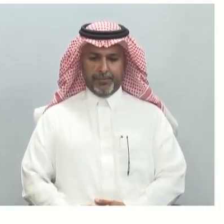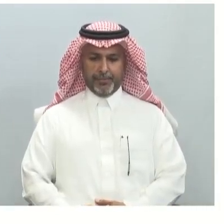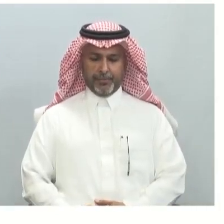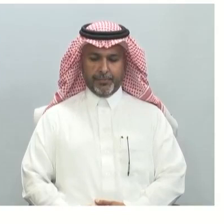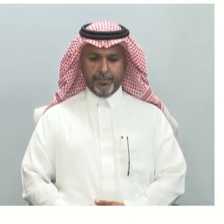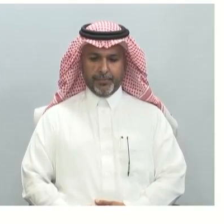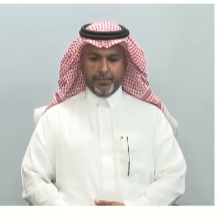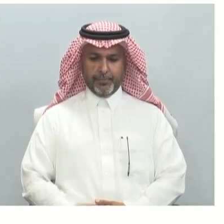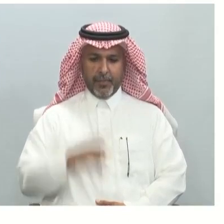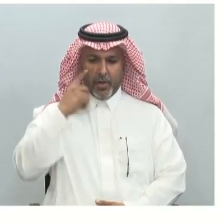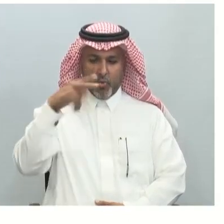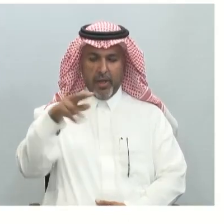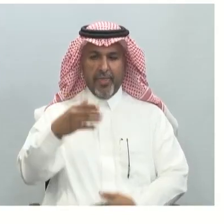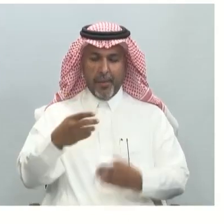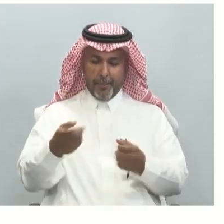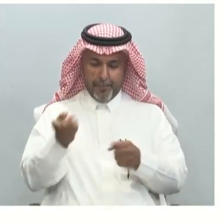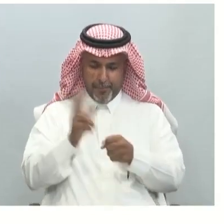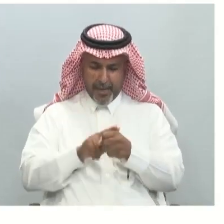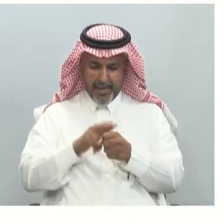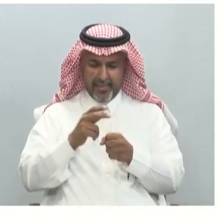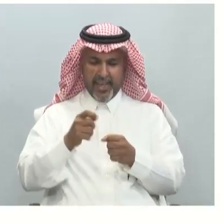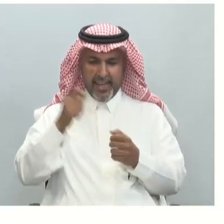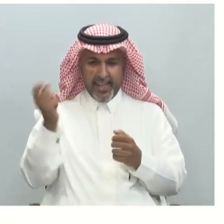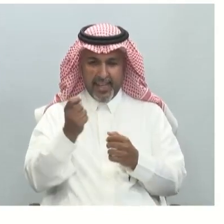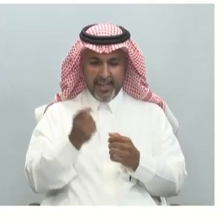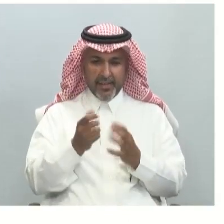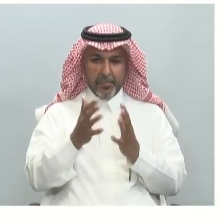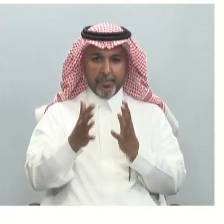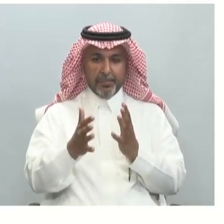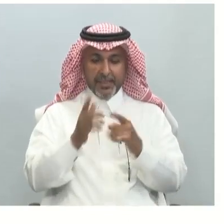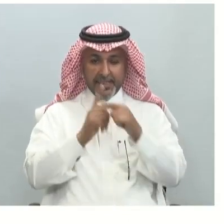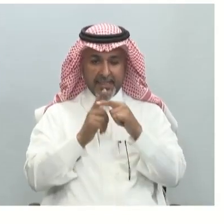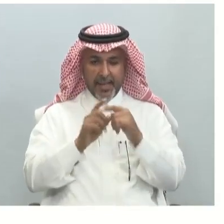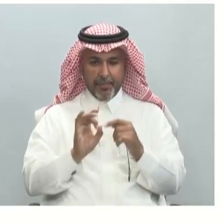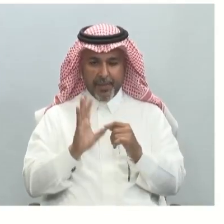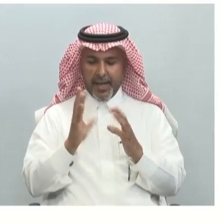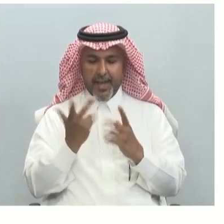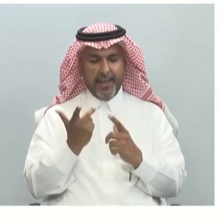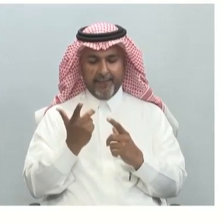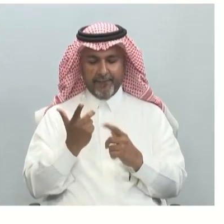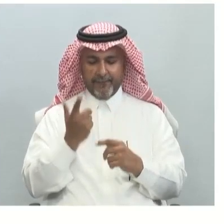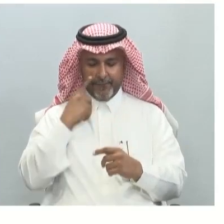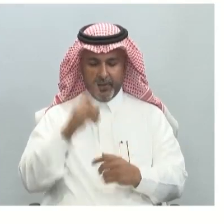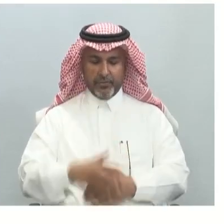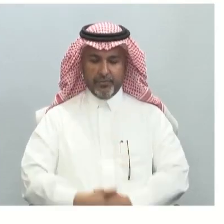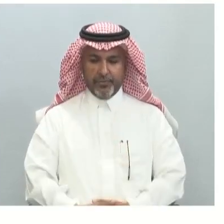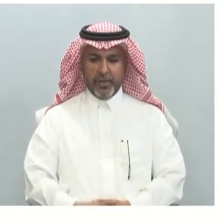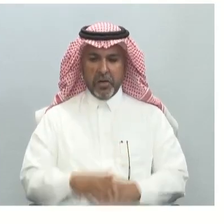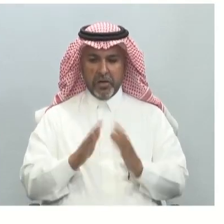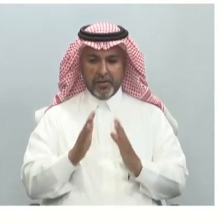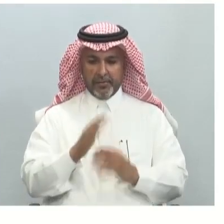اعاده اعاده كتابه هذه العباره على صوره جمع ممتاز اول شيء طبعا